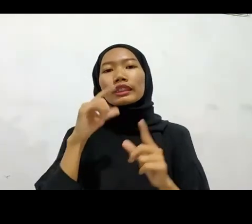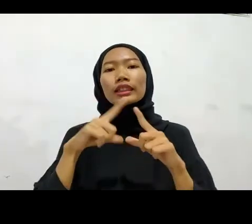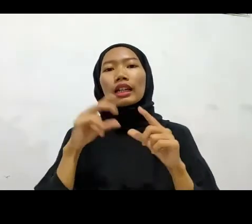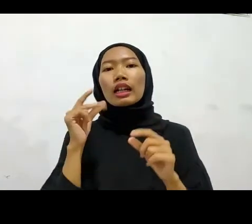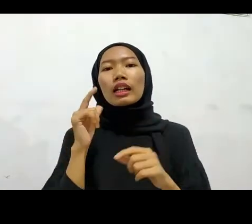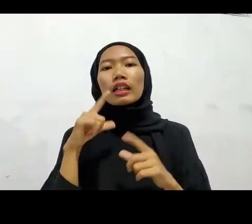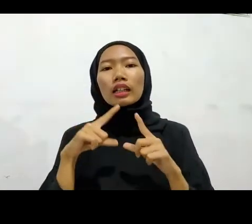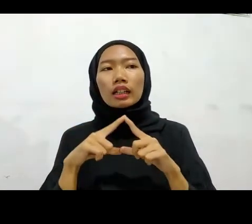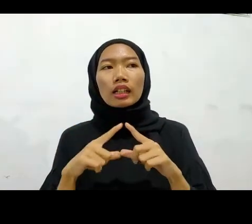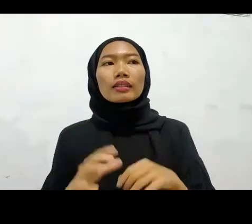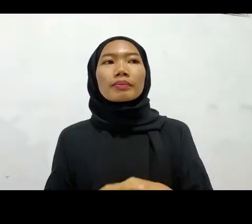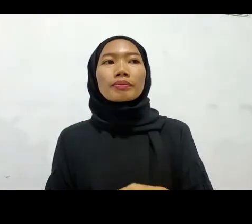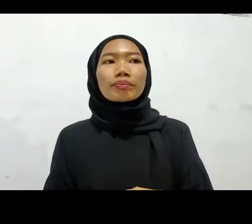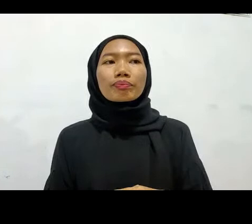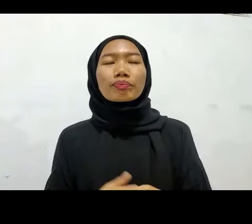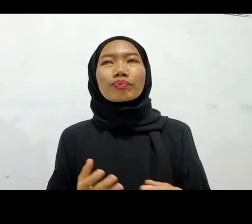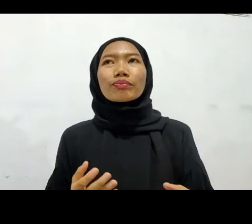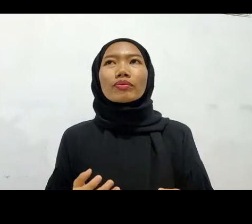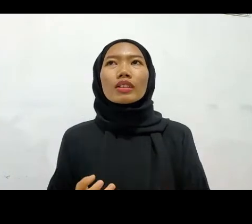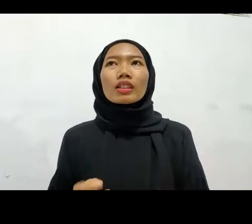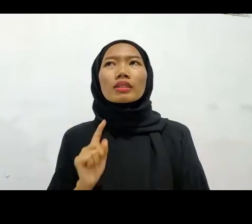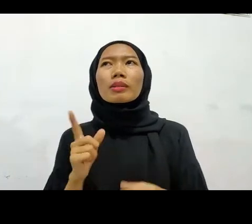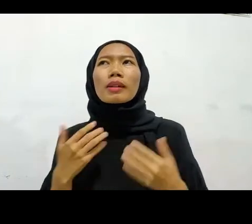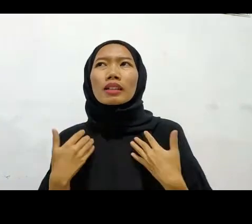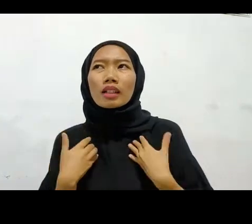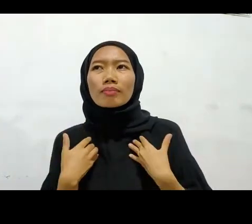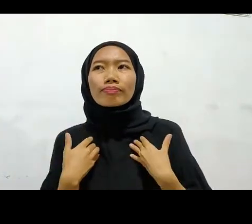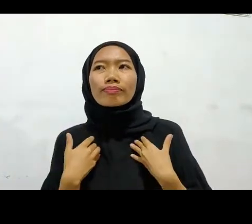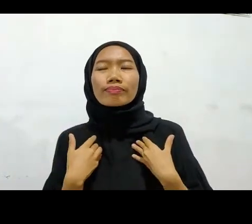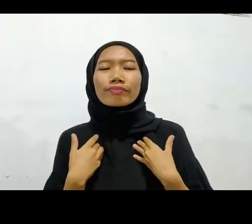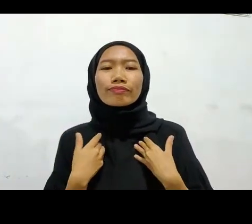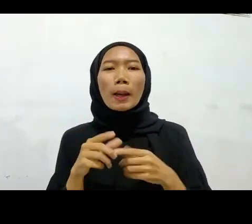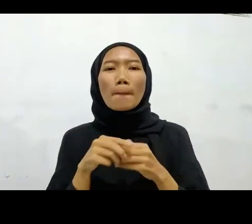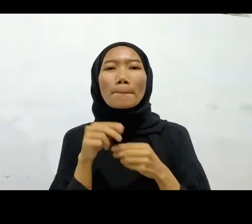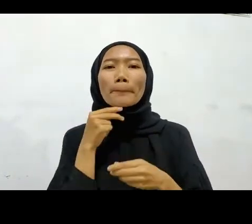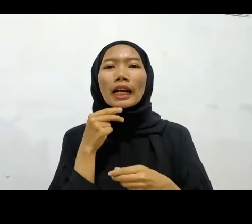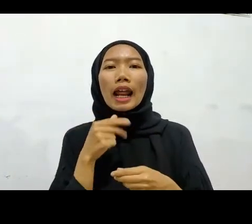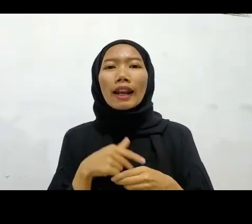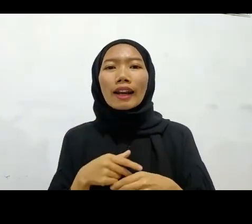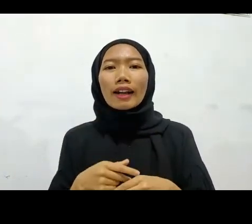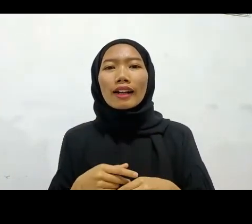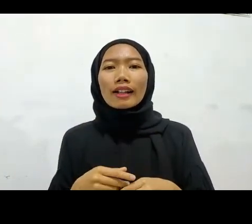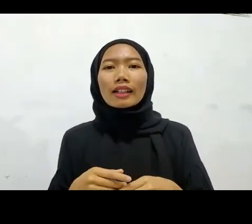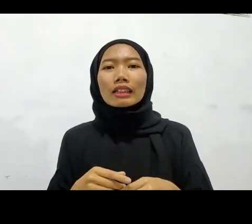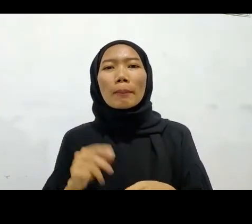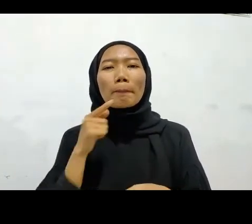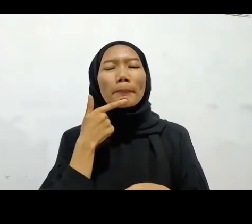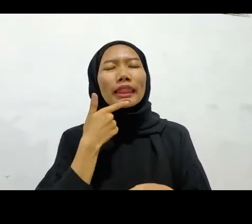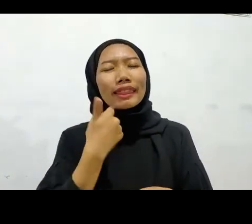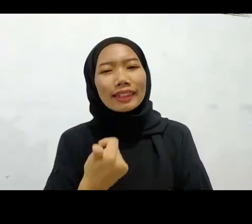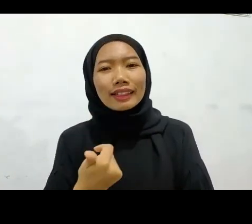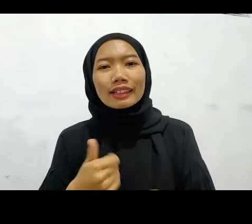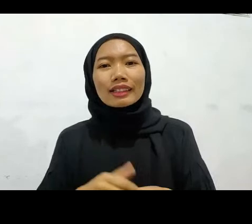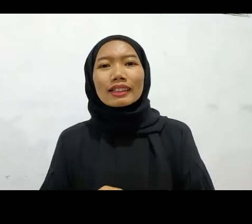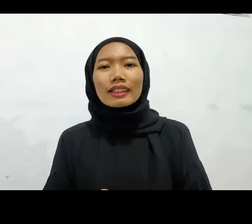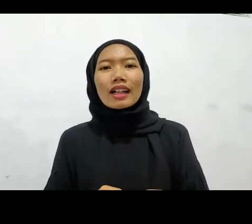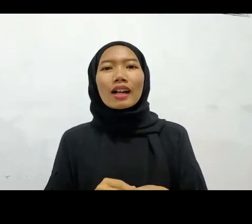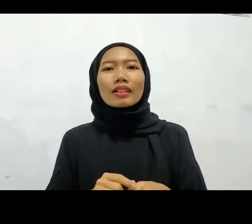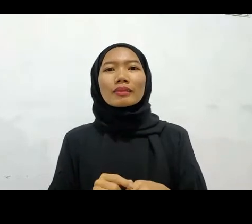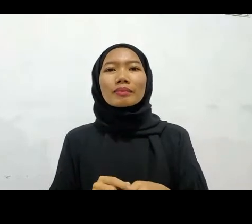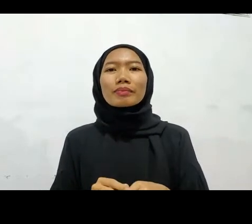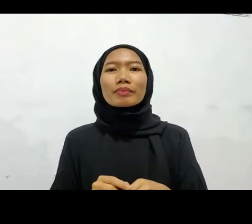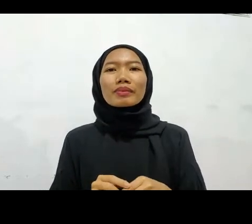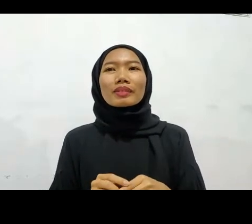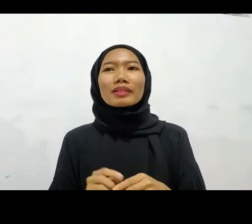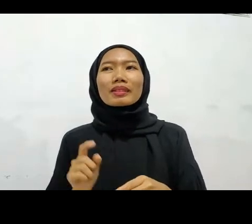juga punya peran yang sangat krusial dan penting tentunya ya untuk memastikan equitable and